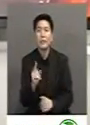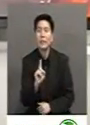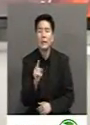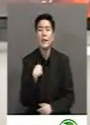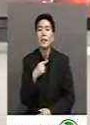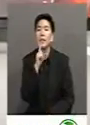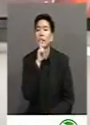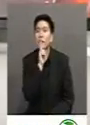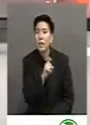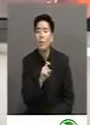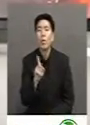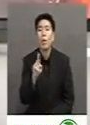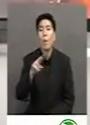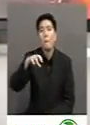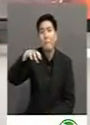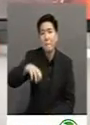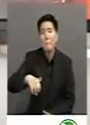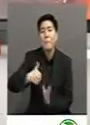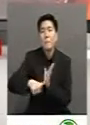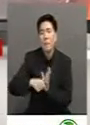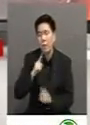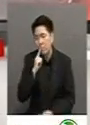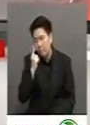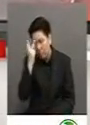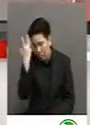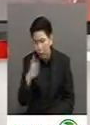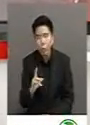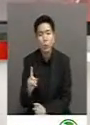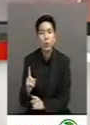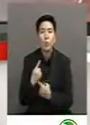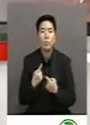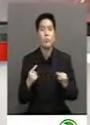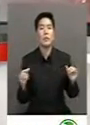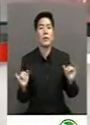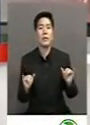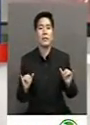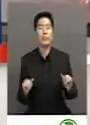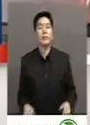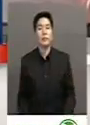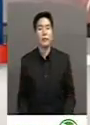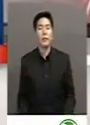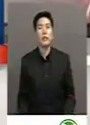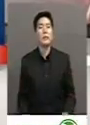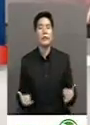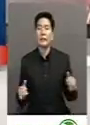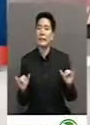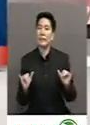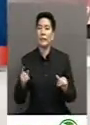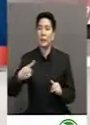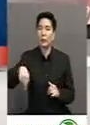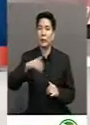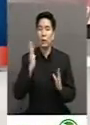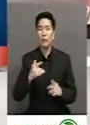ครับแล้วก็ถามข้อมูลกับกรมศุลกากรไปหลายฉบับนะก็ยังไม่ได้รับคำตอบครับผม ย้ำทุกฝ่ายนะคะตอนนี้ทุกคนนะ